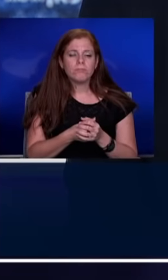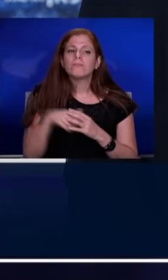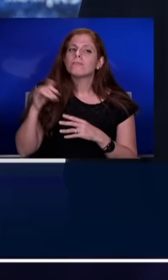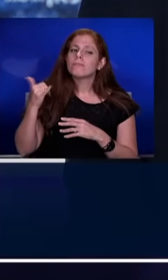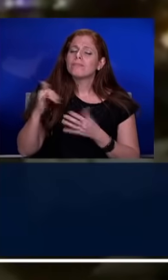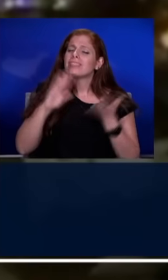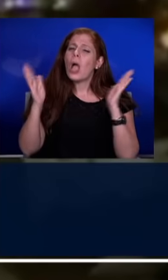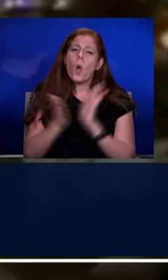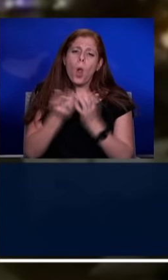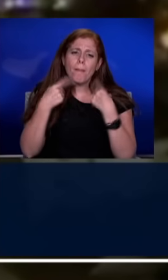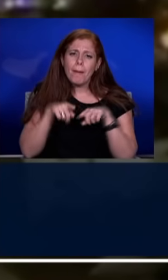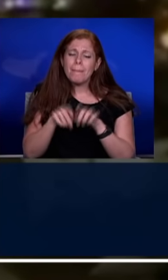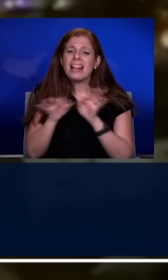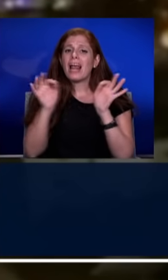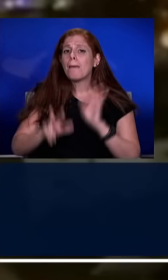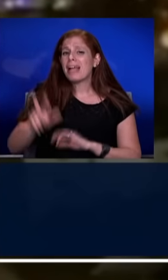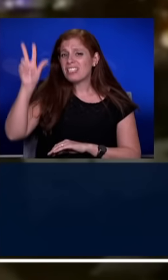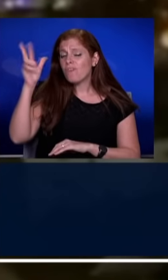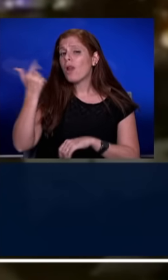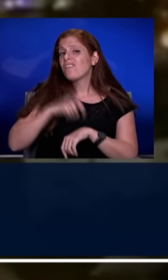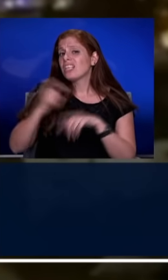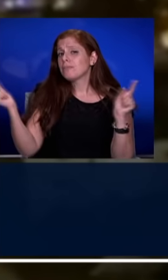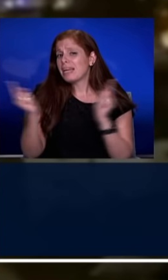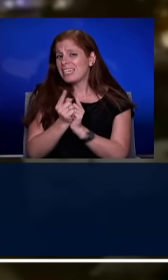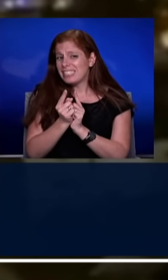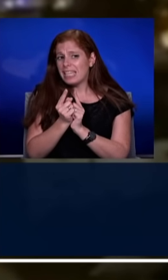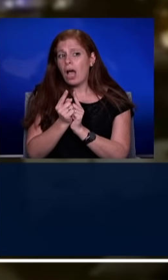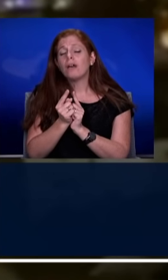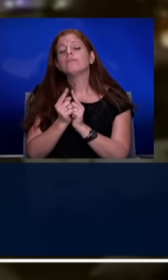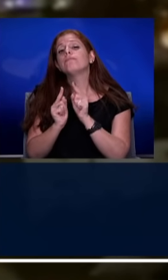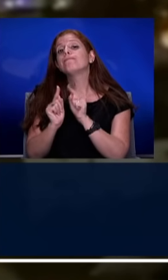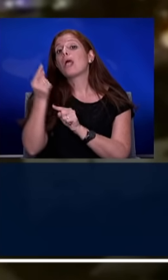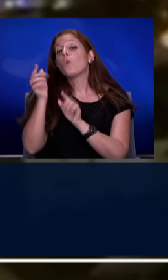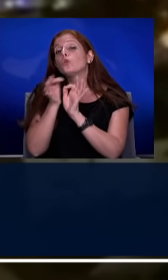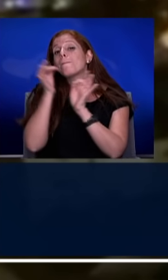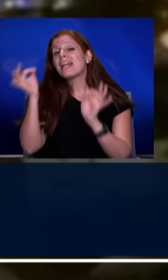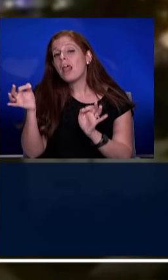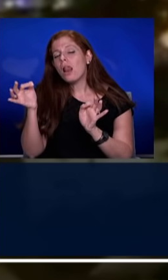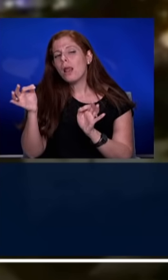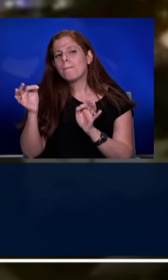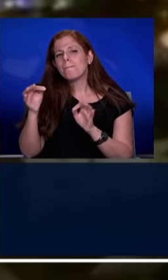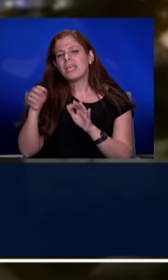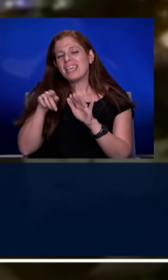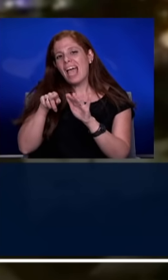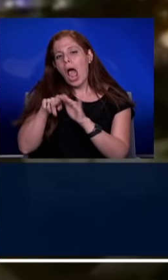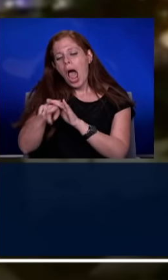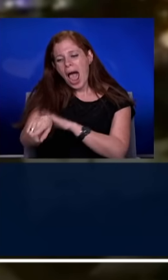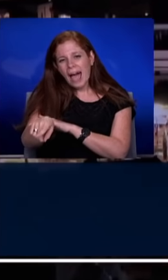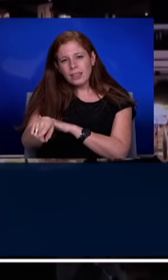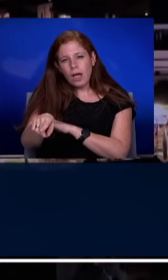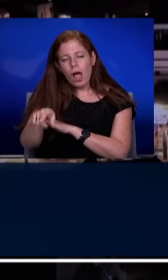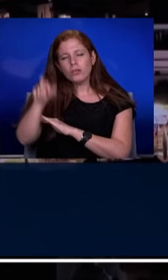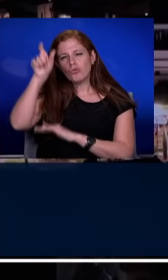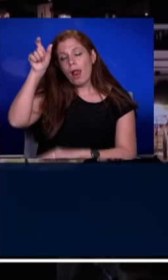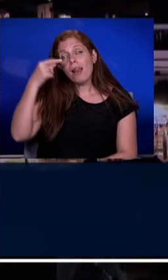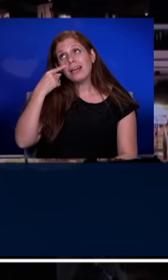קורה במקביל, אז נתחיל מהצפון. לפני זמן קצר, אירוע שמתחיל בעצם מחדירה של